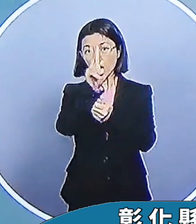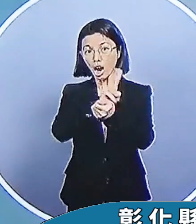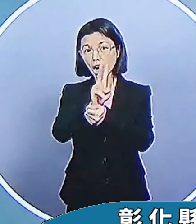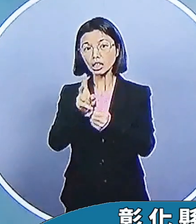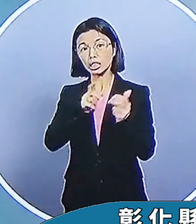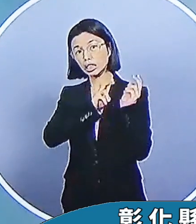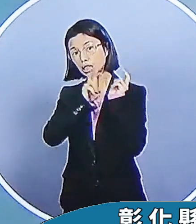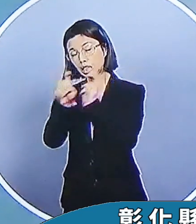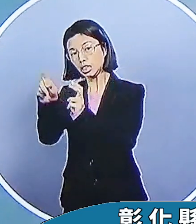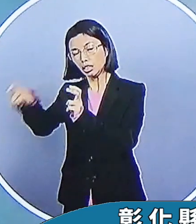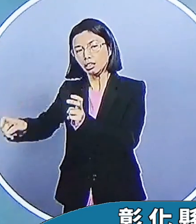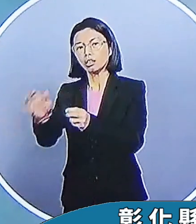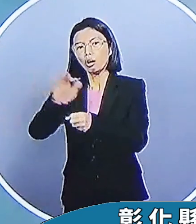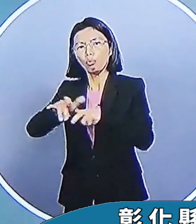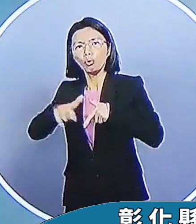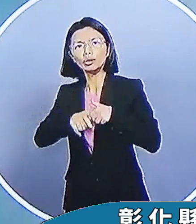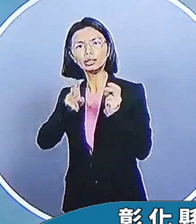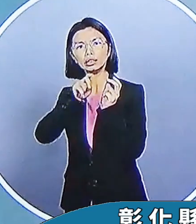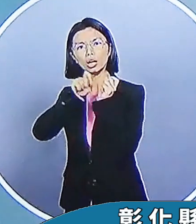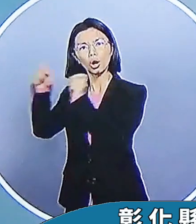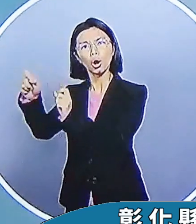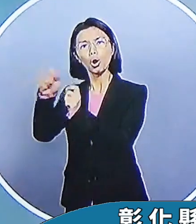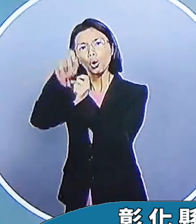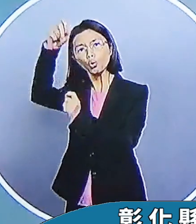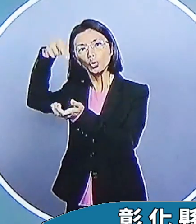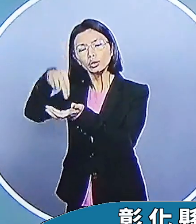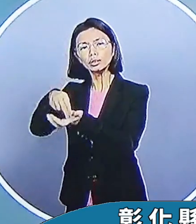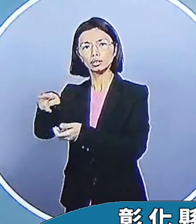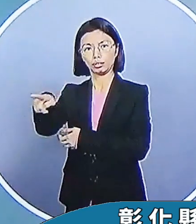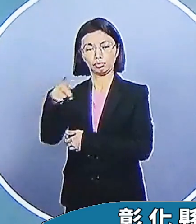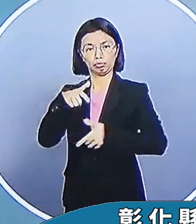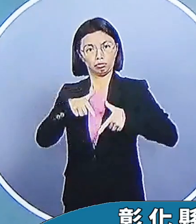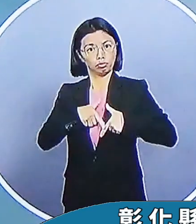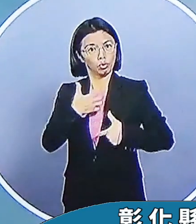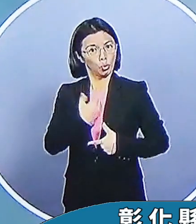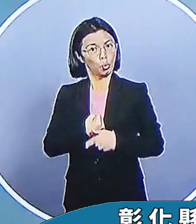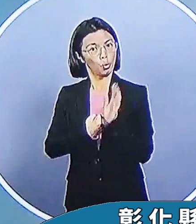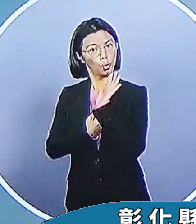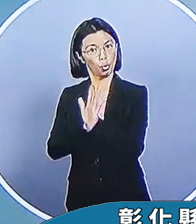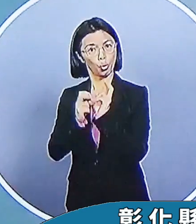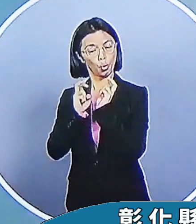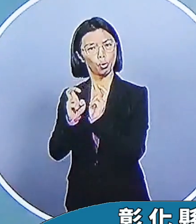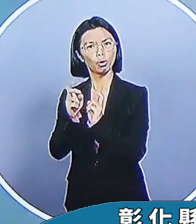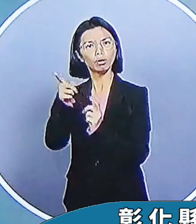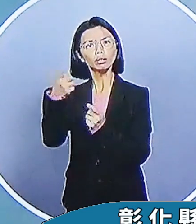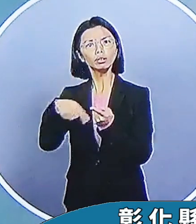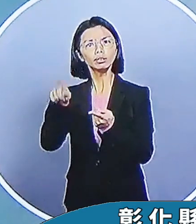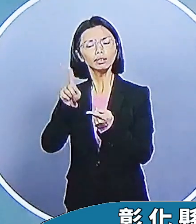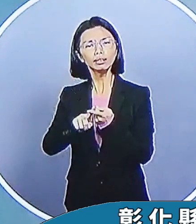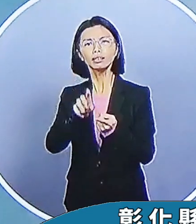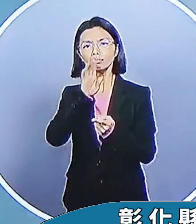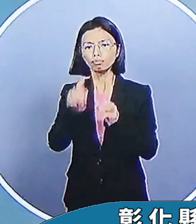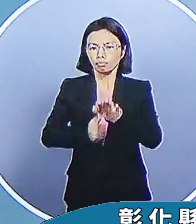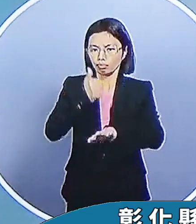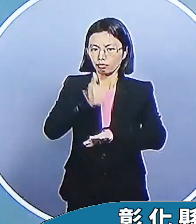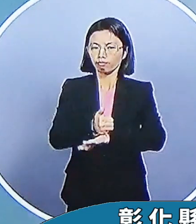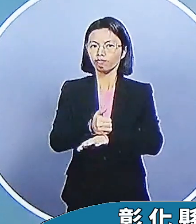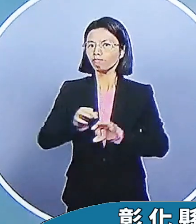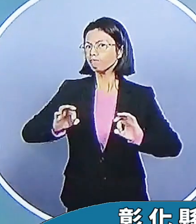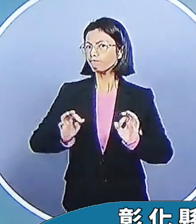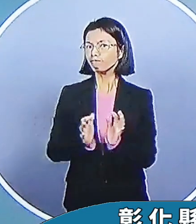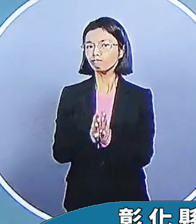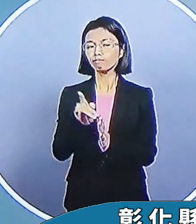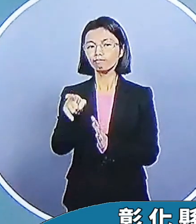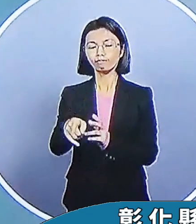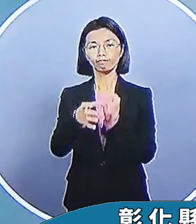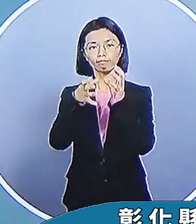埔心，捷运到永靖。如果你有心要来做捷运，你应该是一日上任了后，你就